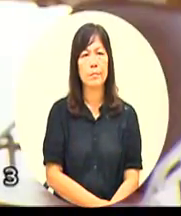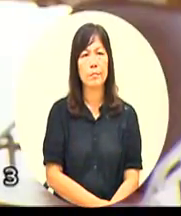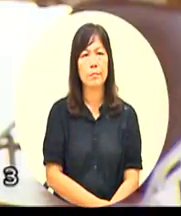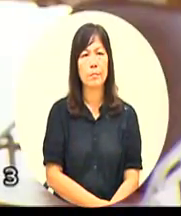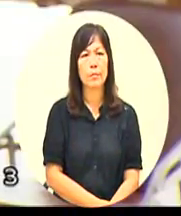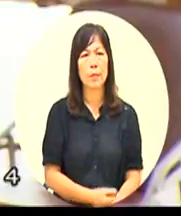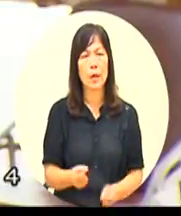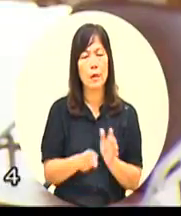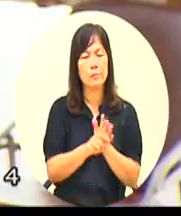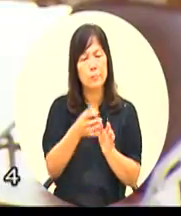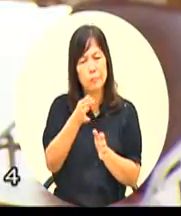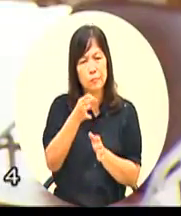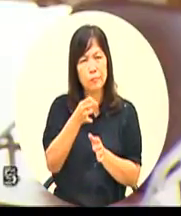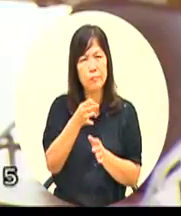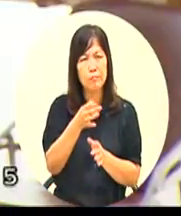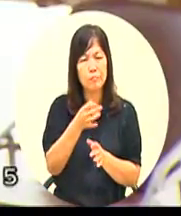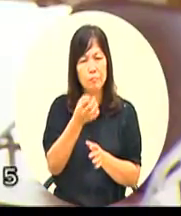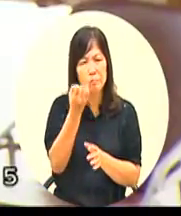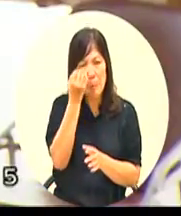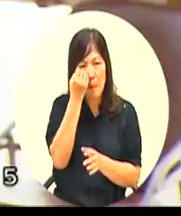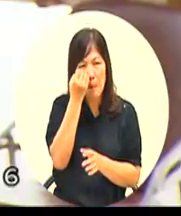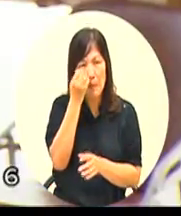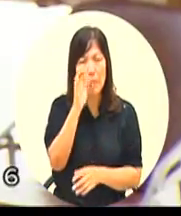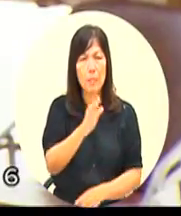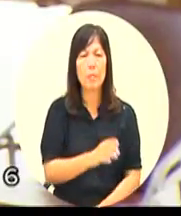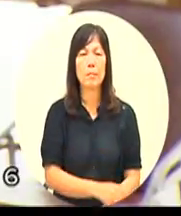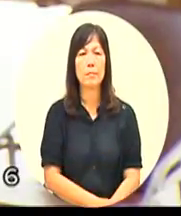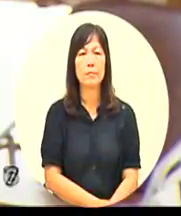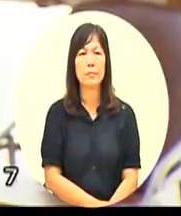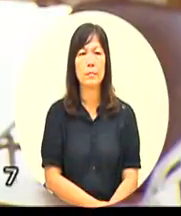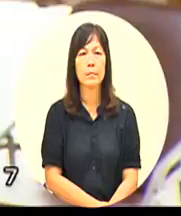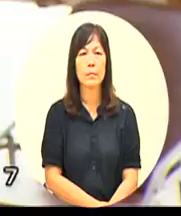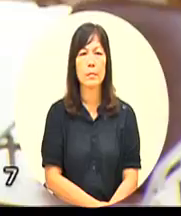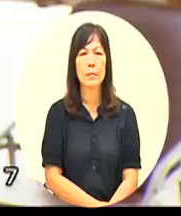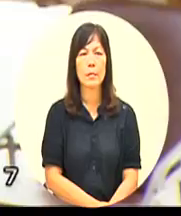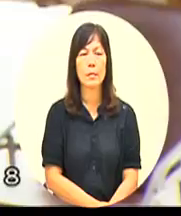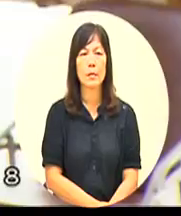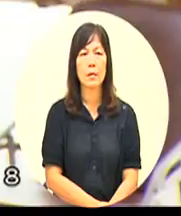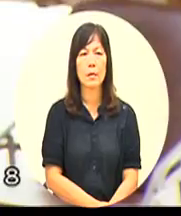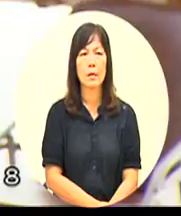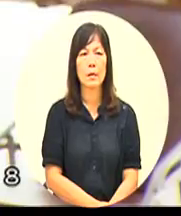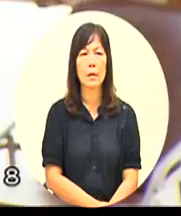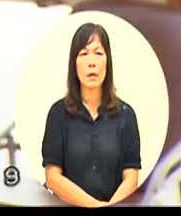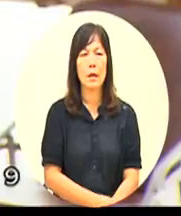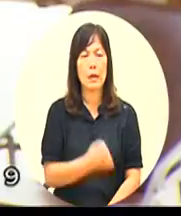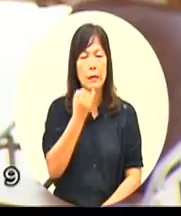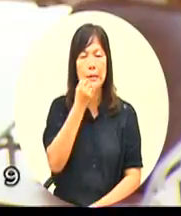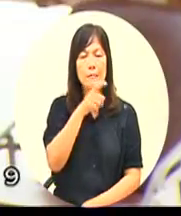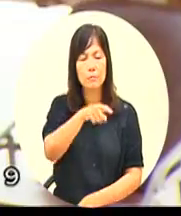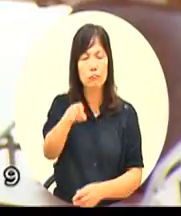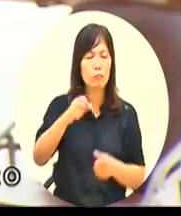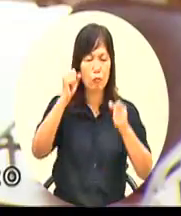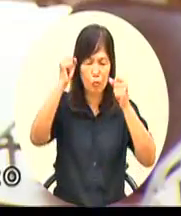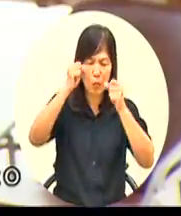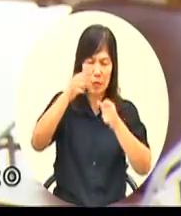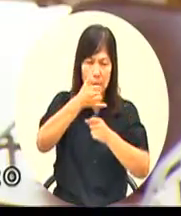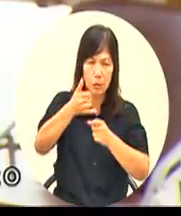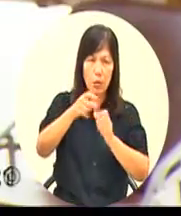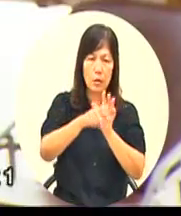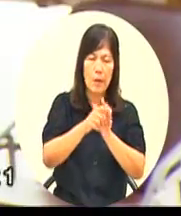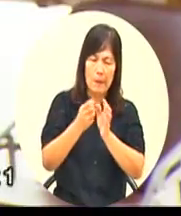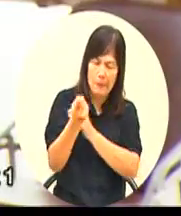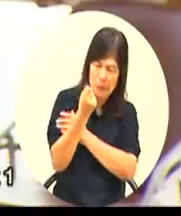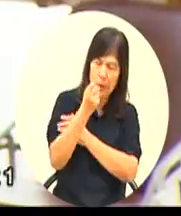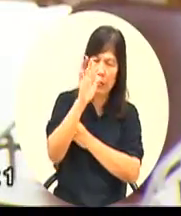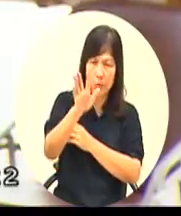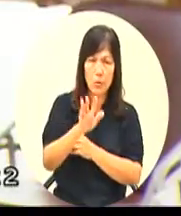讲金会很少，但是大家在运动选手拢足拼死的哈，啊拢